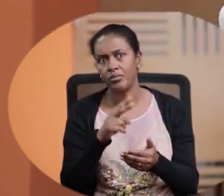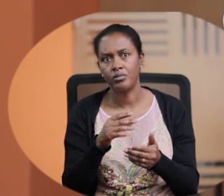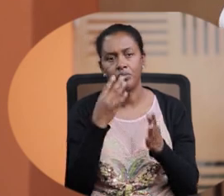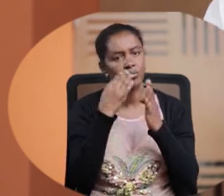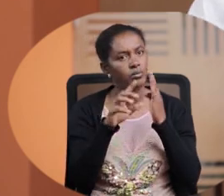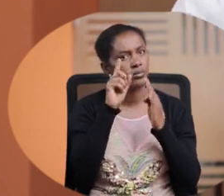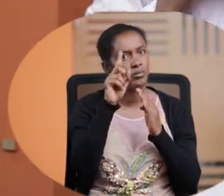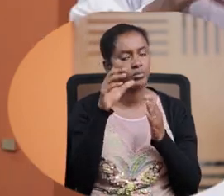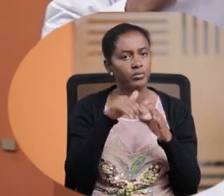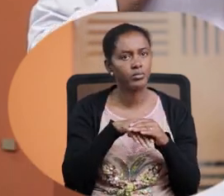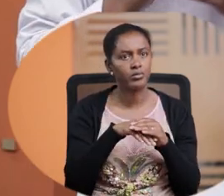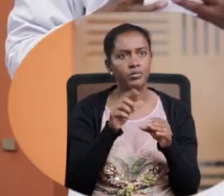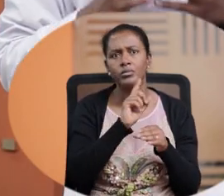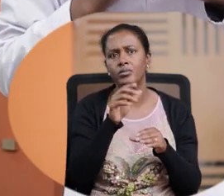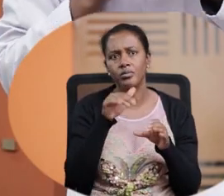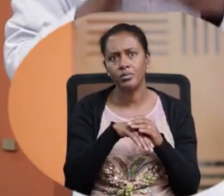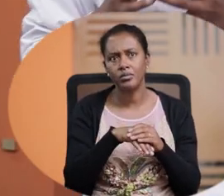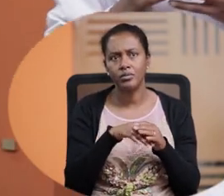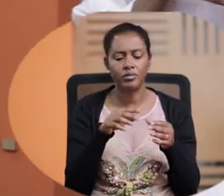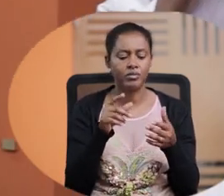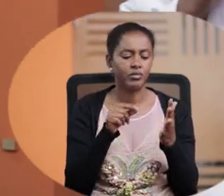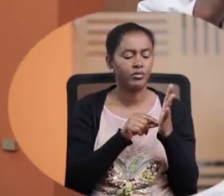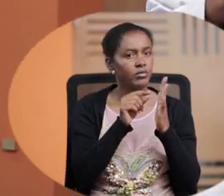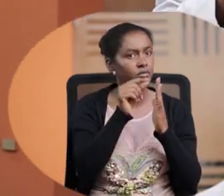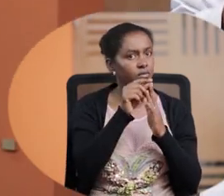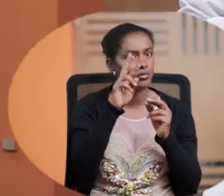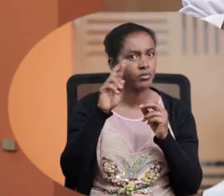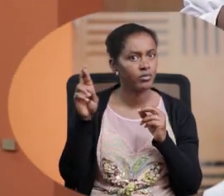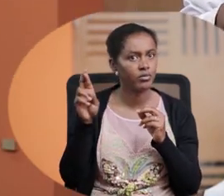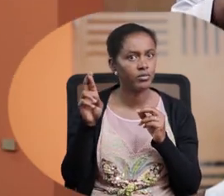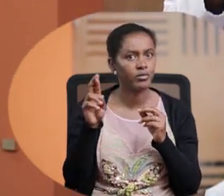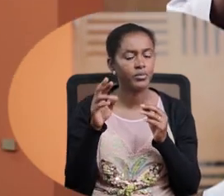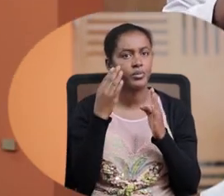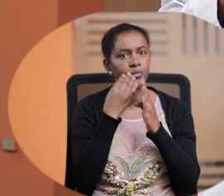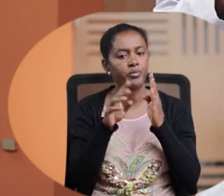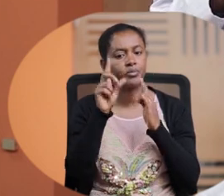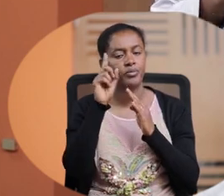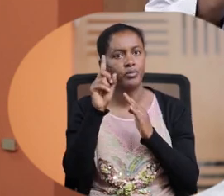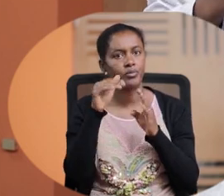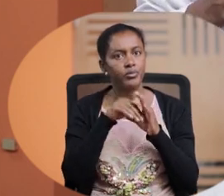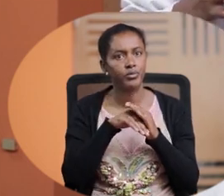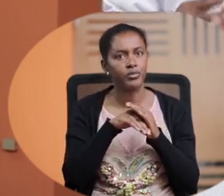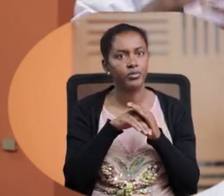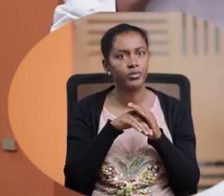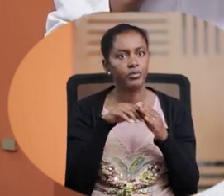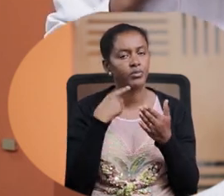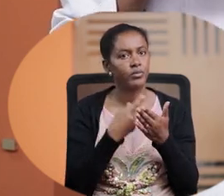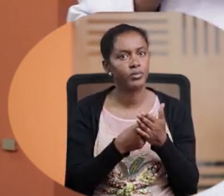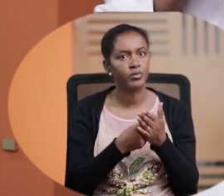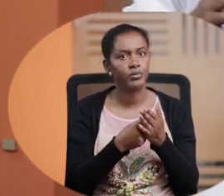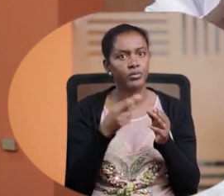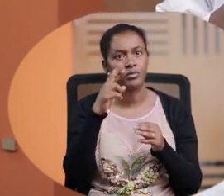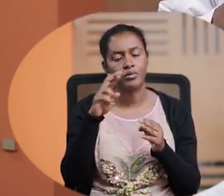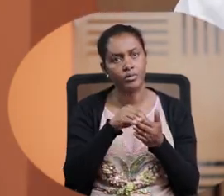keessattiin maal barattan lakkoofsota raashinaalii boqonnaa 1ffaa keessattiin waa'ee lakkoofsota raashinaalii yeroo barattan. Maalummaa